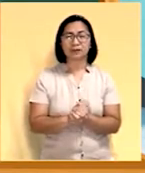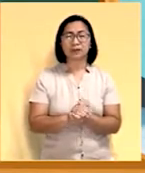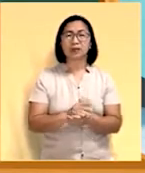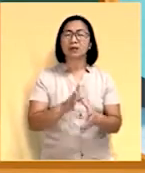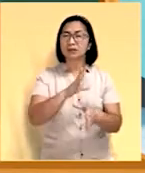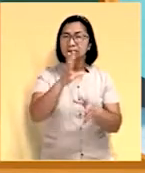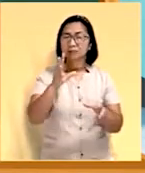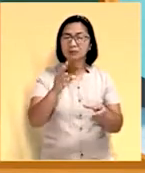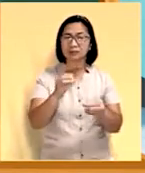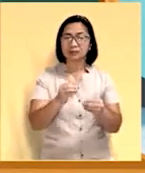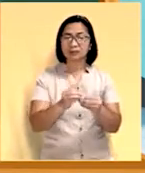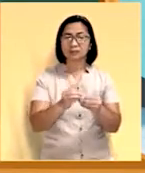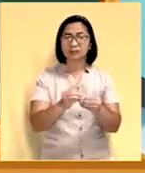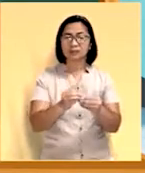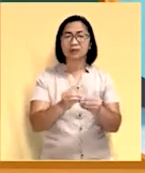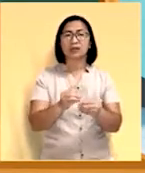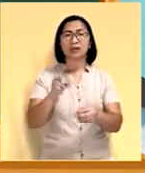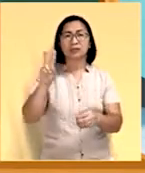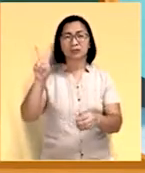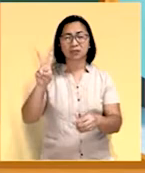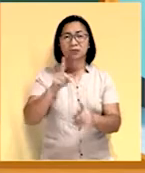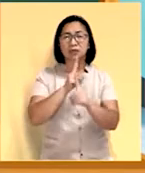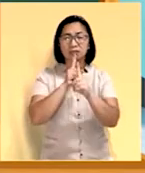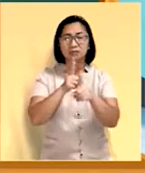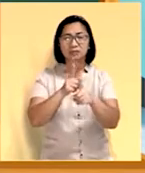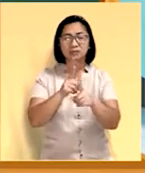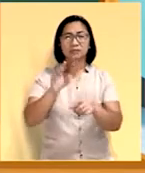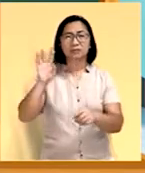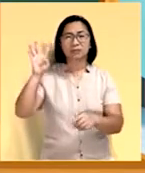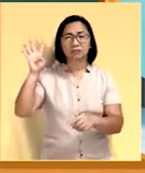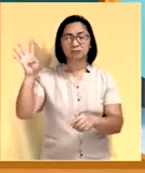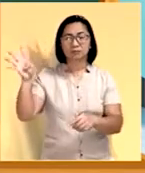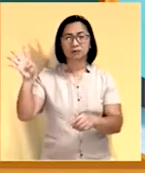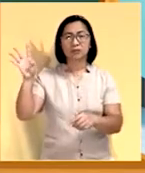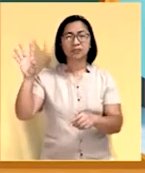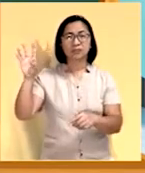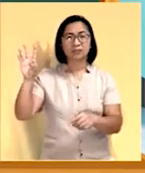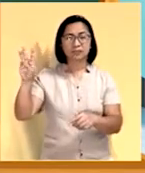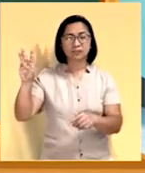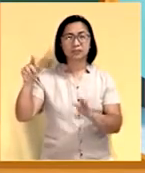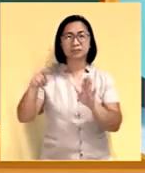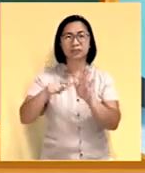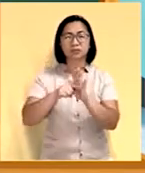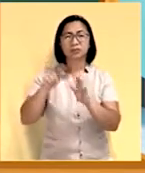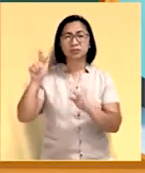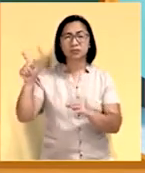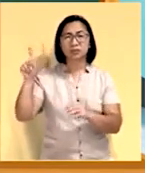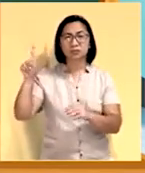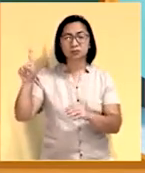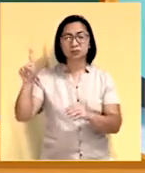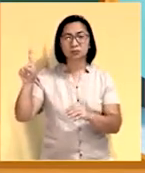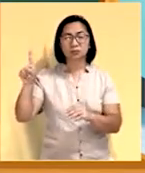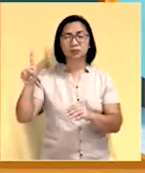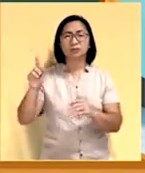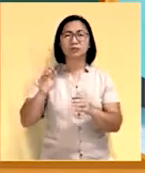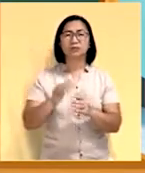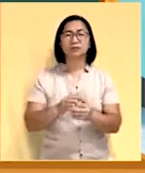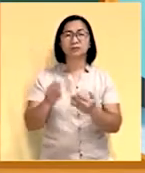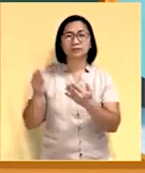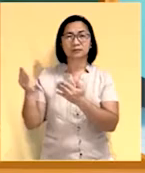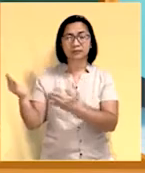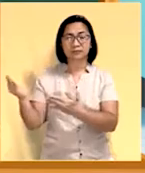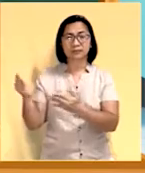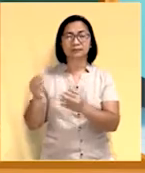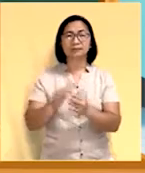Pagsamahin lamang ang dalawang sagot. Kaya ang 46 minus 21 ay